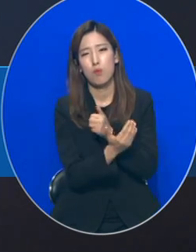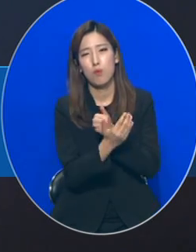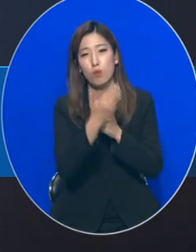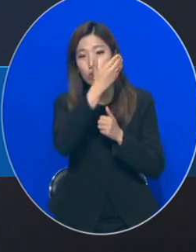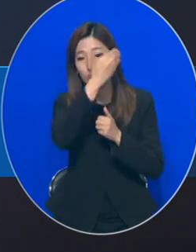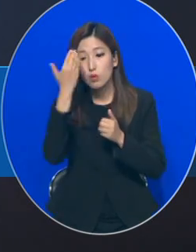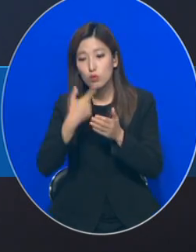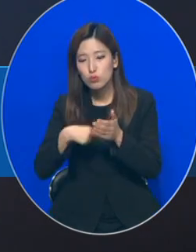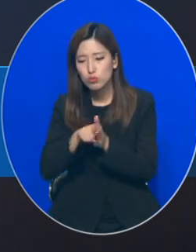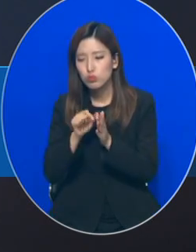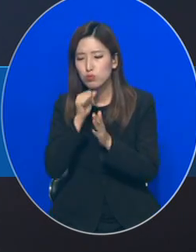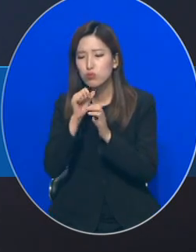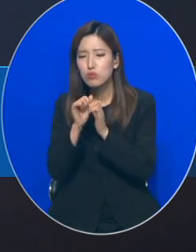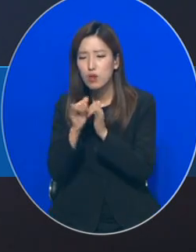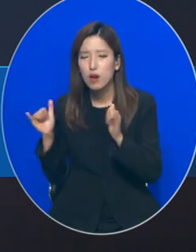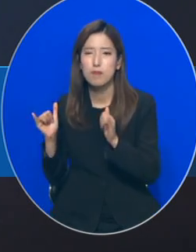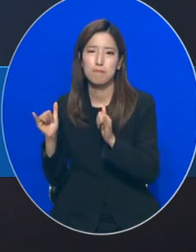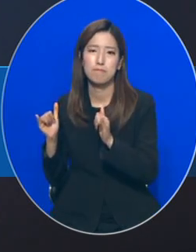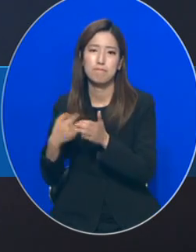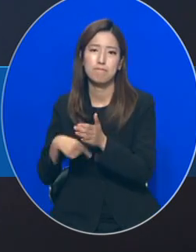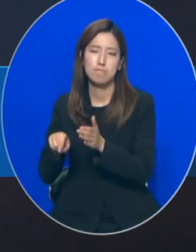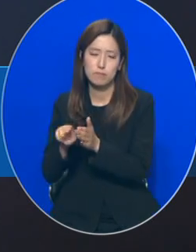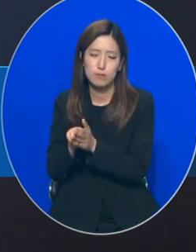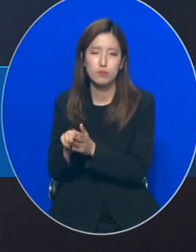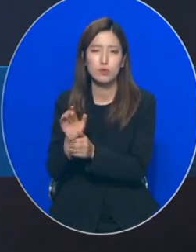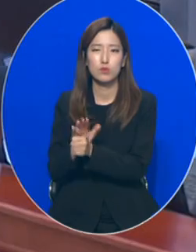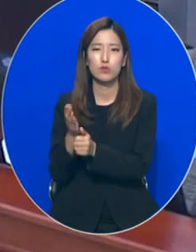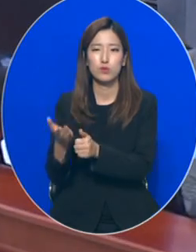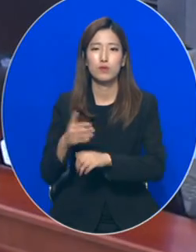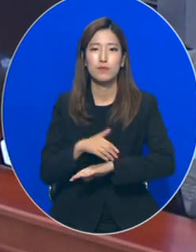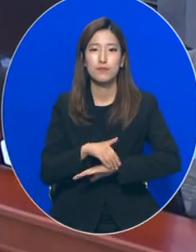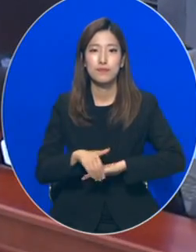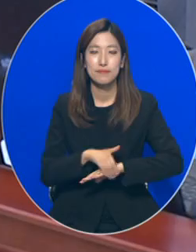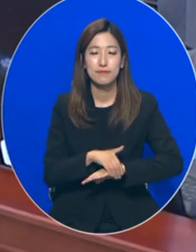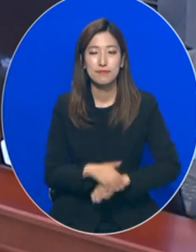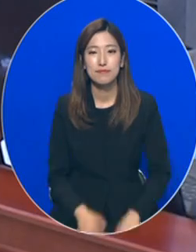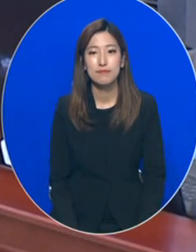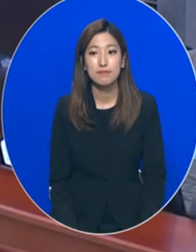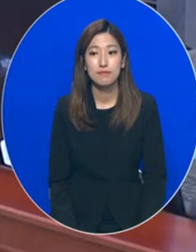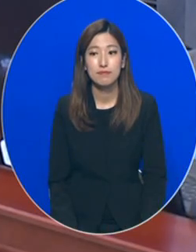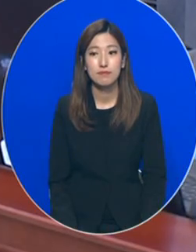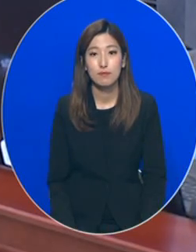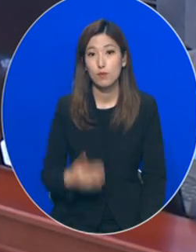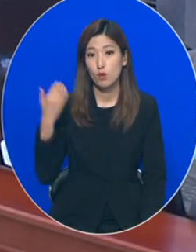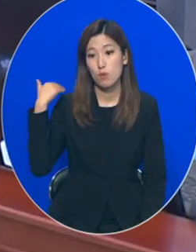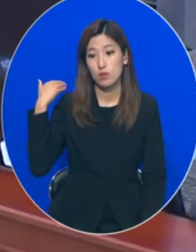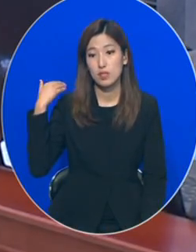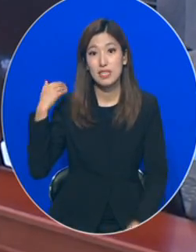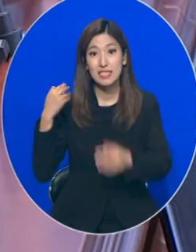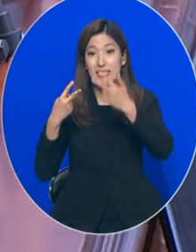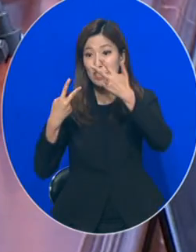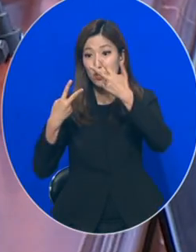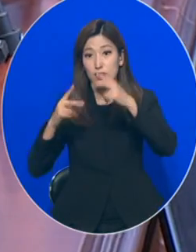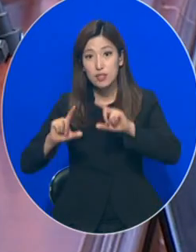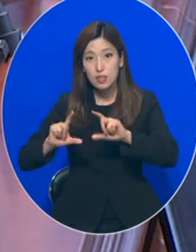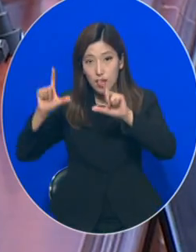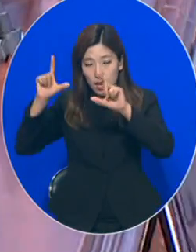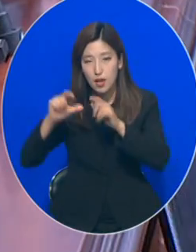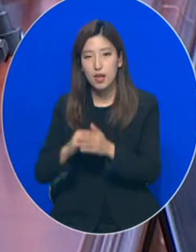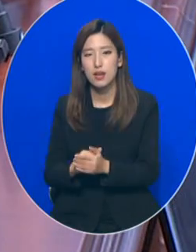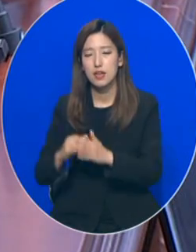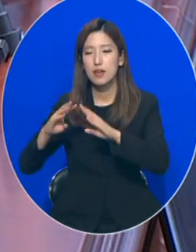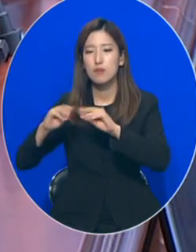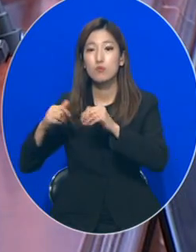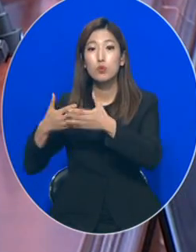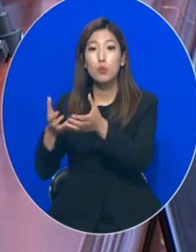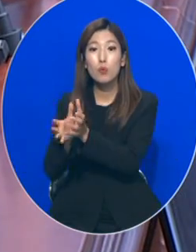위한 대책을 강력히 추진해 나가겠습니다. 앞서 지난 2일 김현미 국토교통부 장관에게